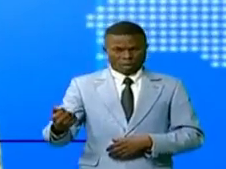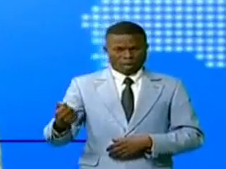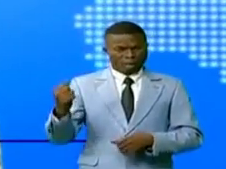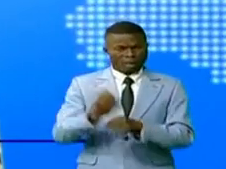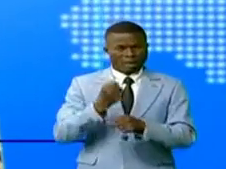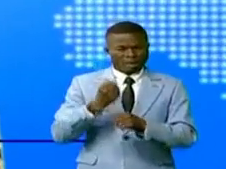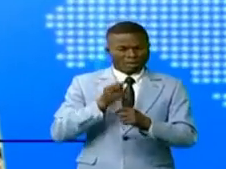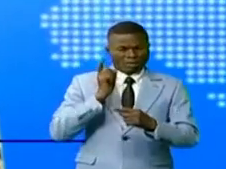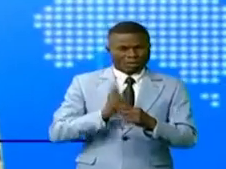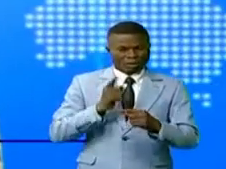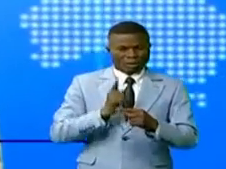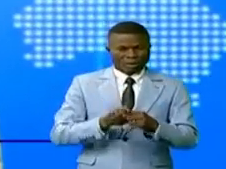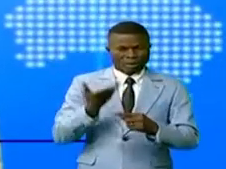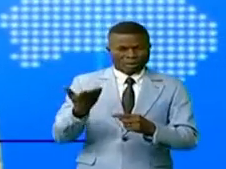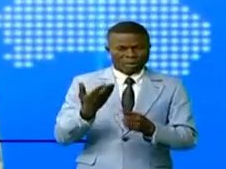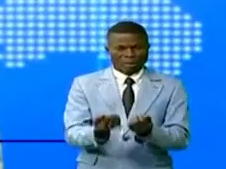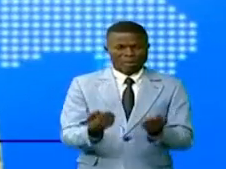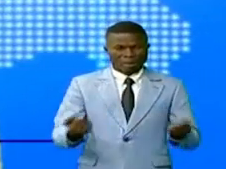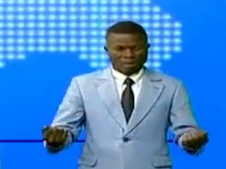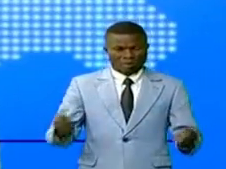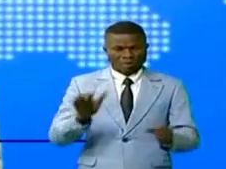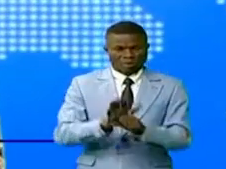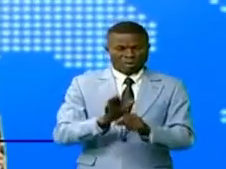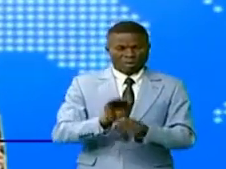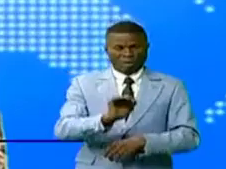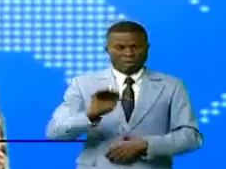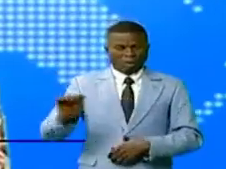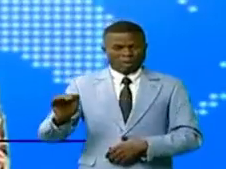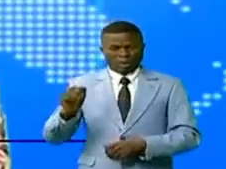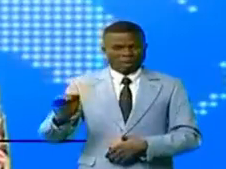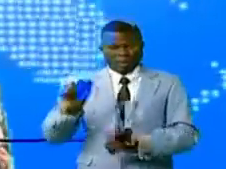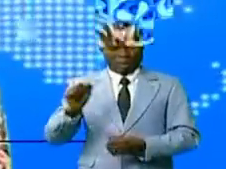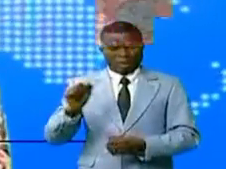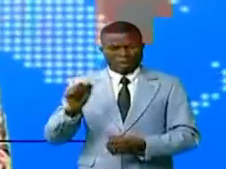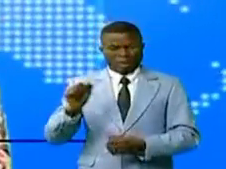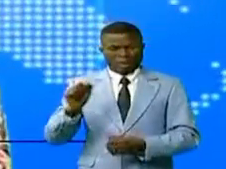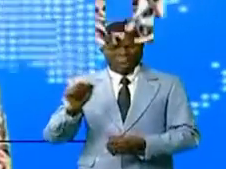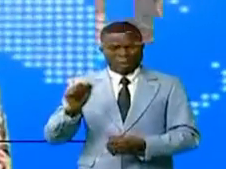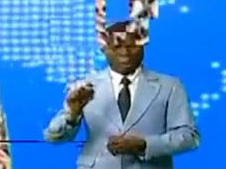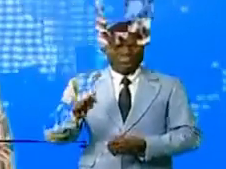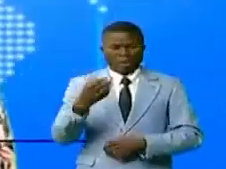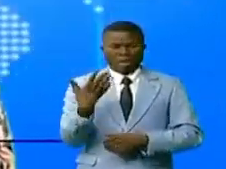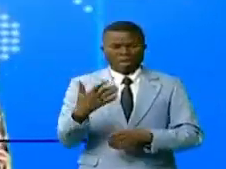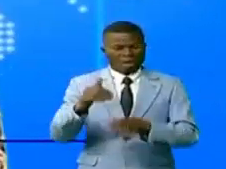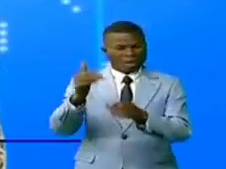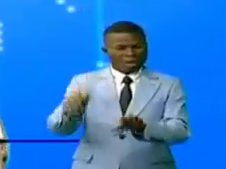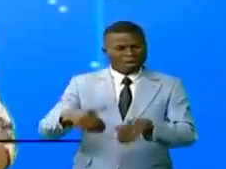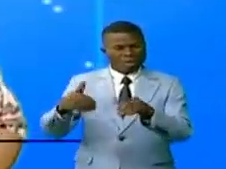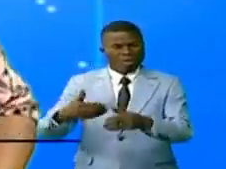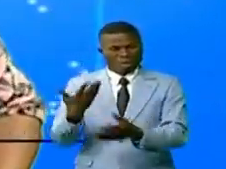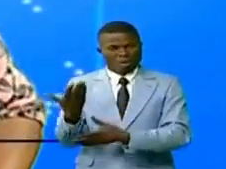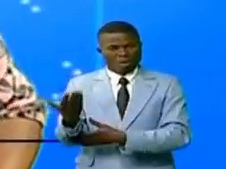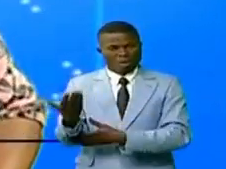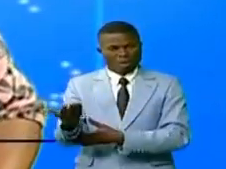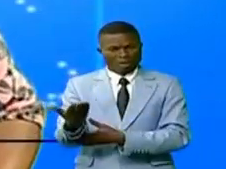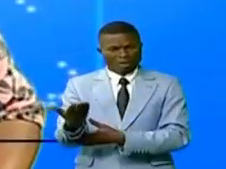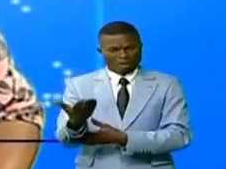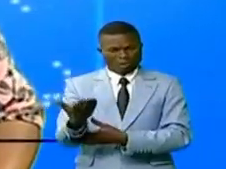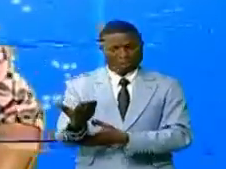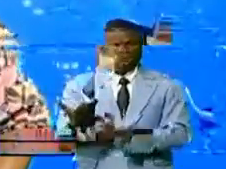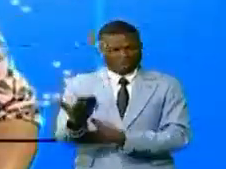au travail des enfants, surtout dans le secteur des mines. C'est ce que nous dit